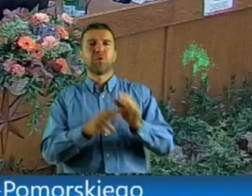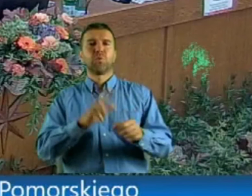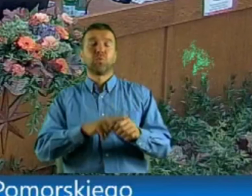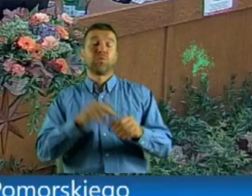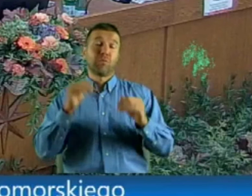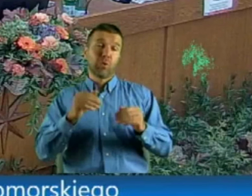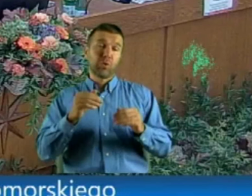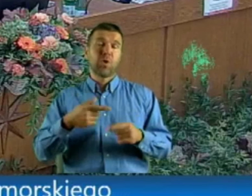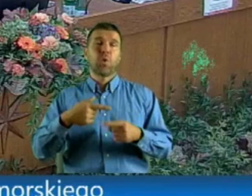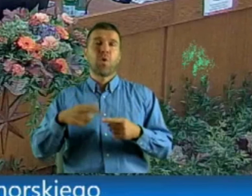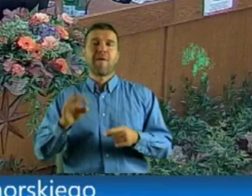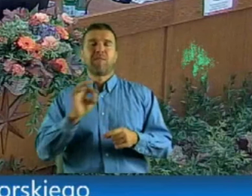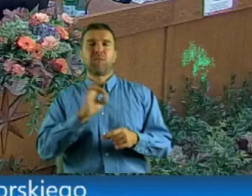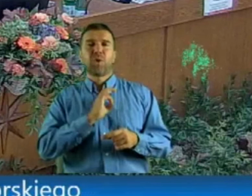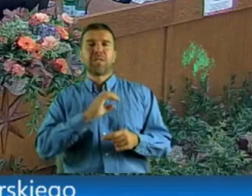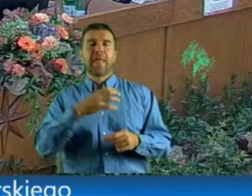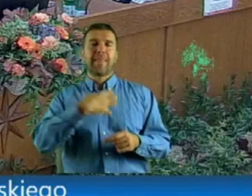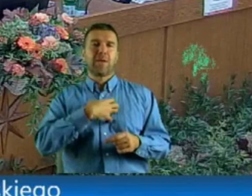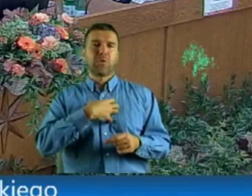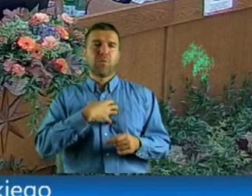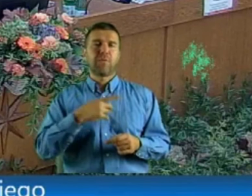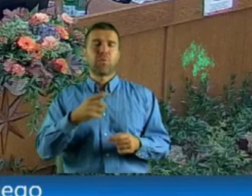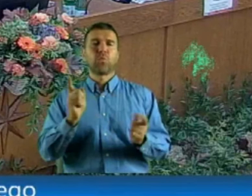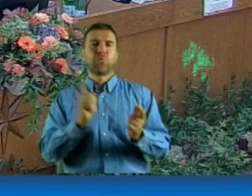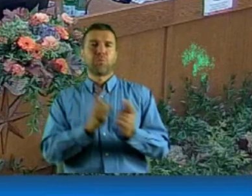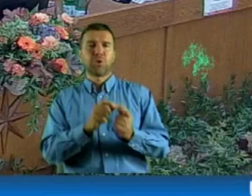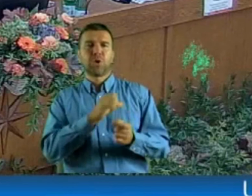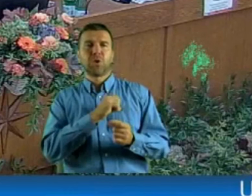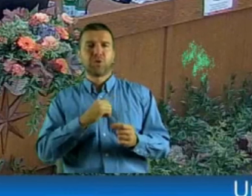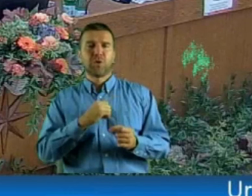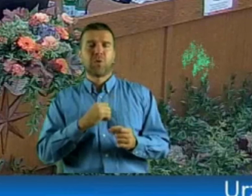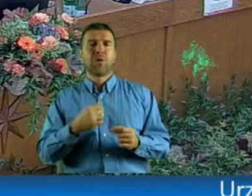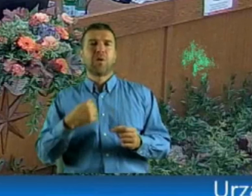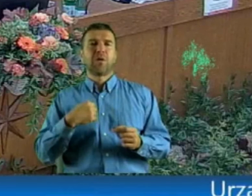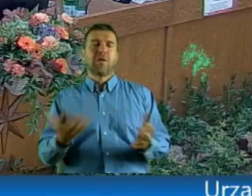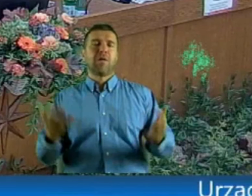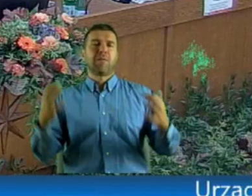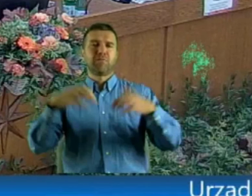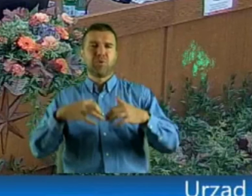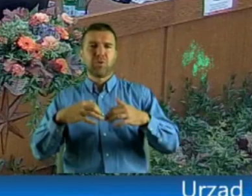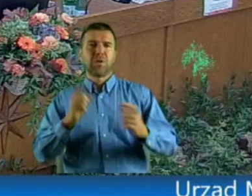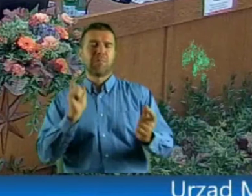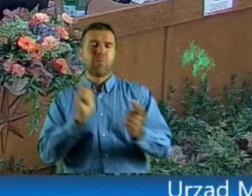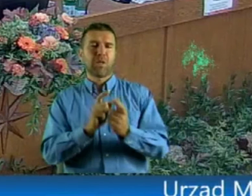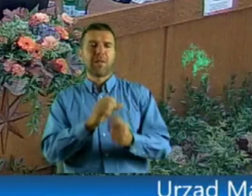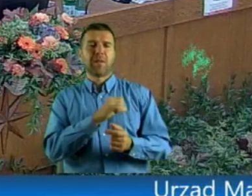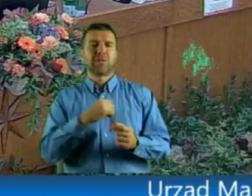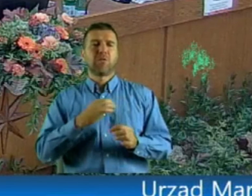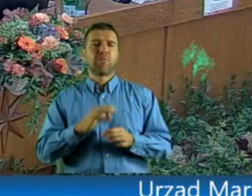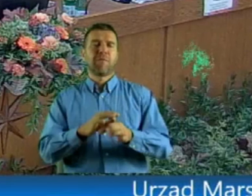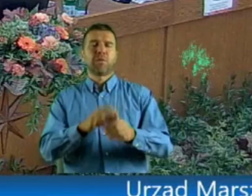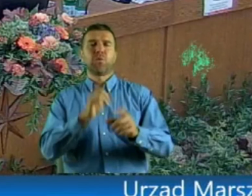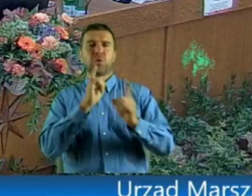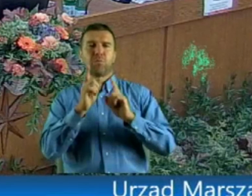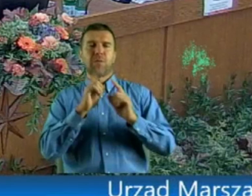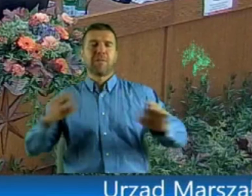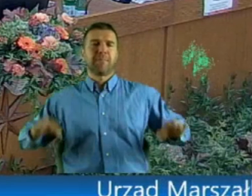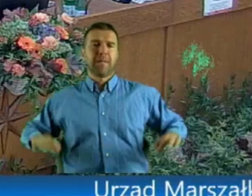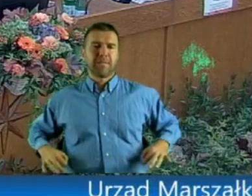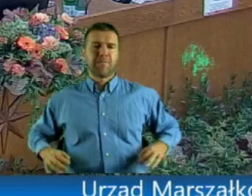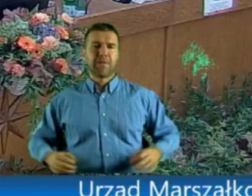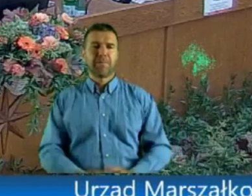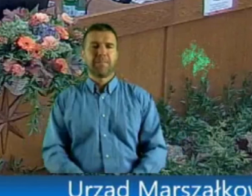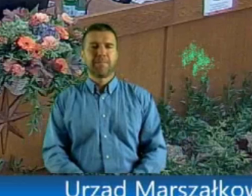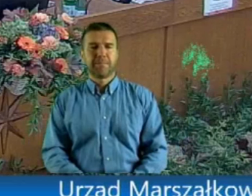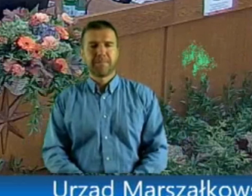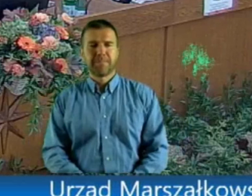oddelegować swoich dyrektorów do tego, żebym ja takie forum zrobił i prowadził takie rozmowy z Państwem